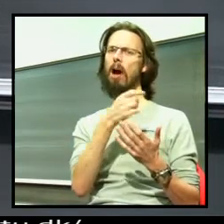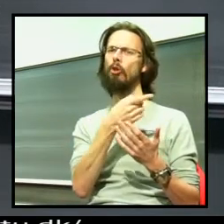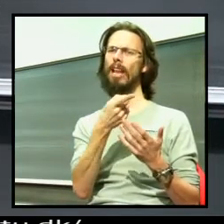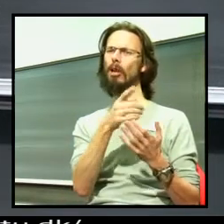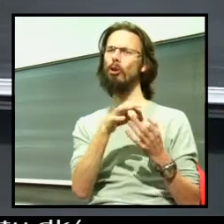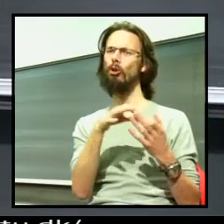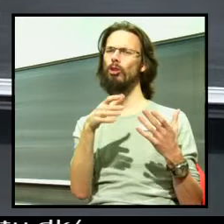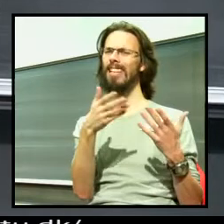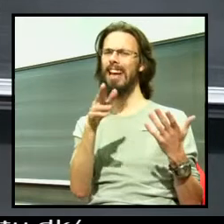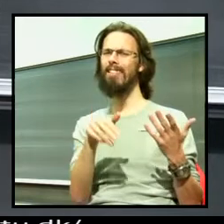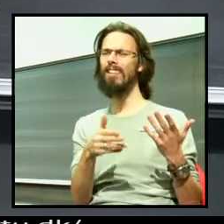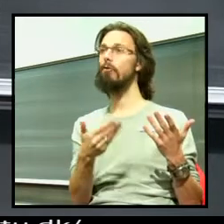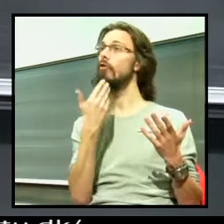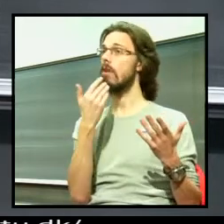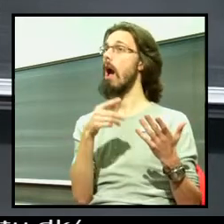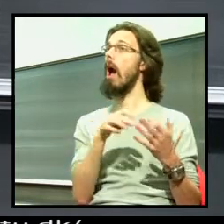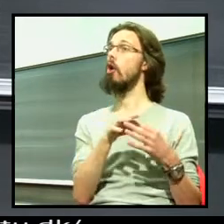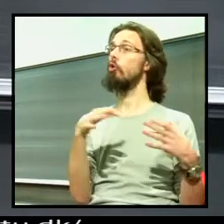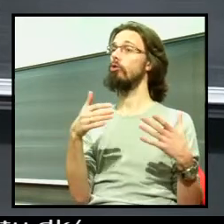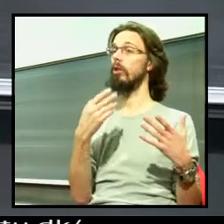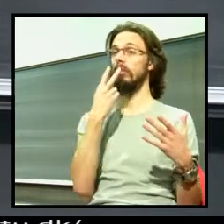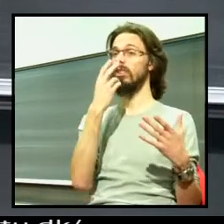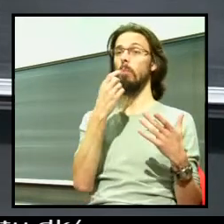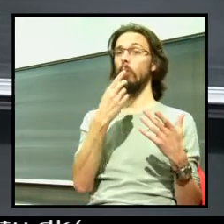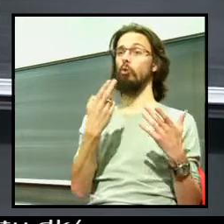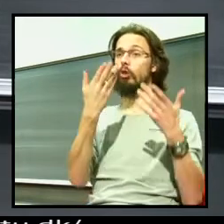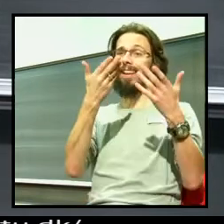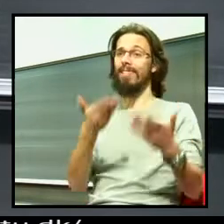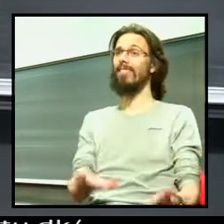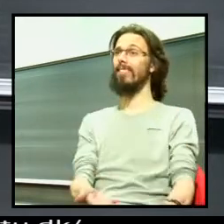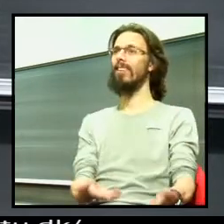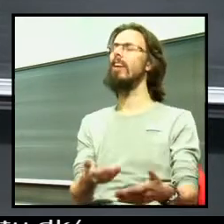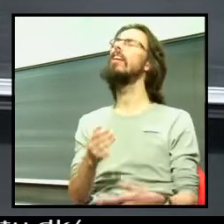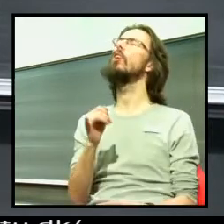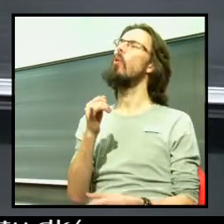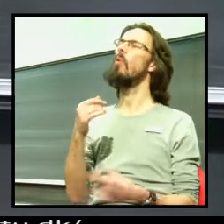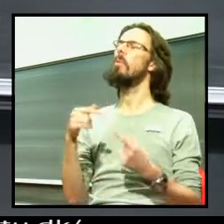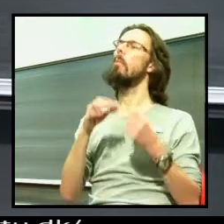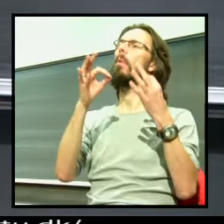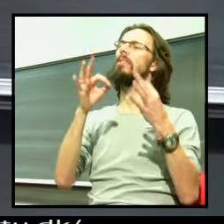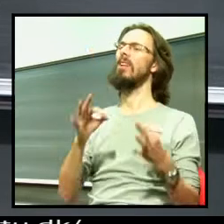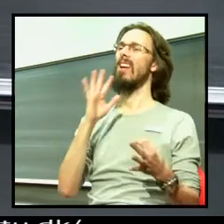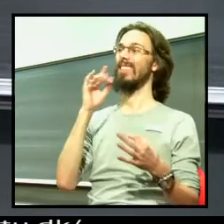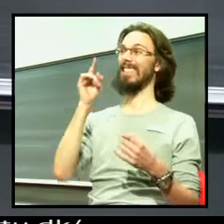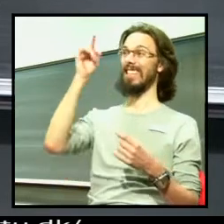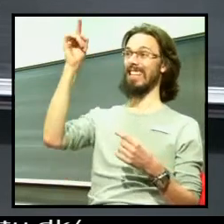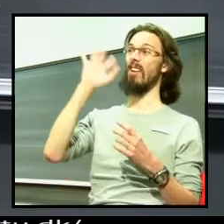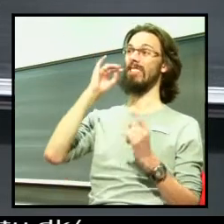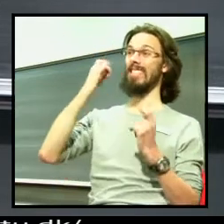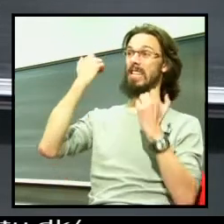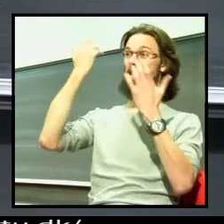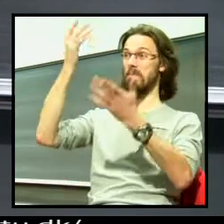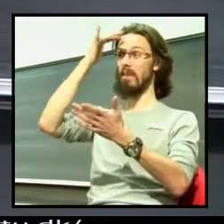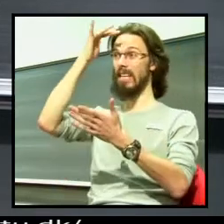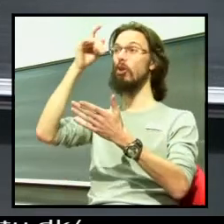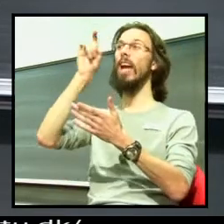Fordi der er vel en løsning, og den ser vel ud, som den gør. Ja, men sådan rent principielt, hvis det der op skal give mening, ikke også, så skal x jo